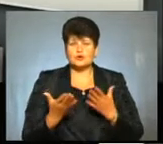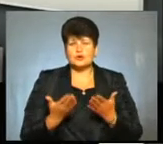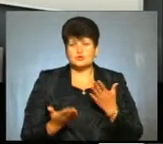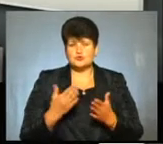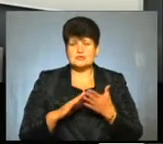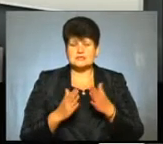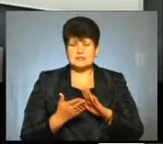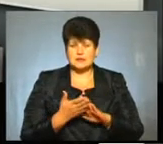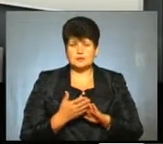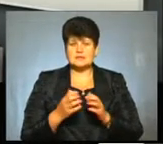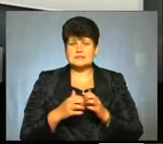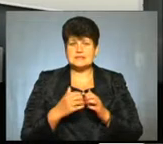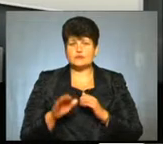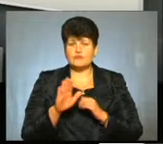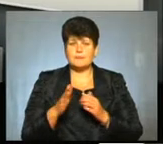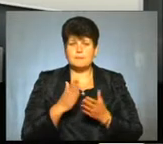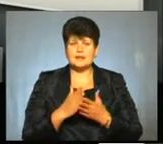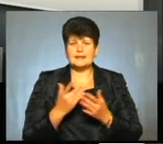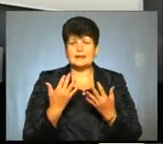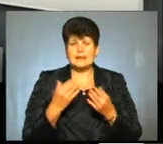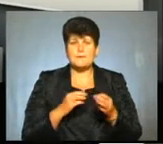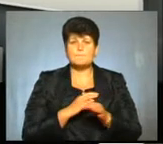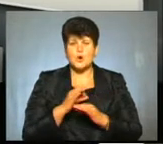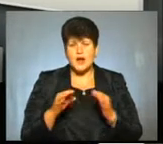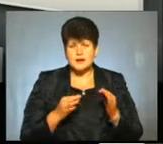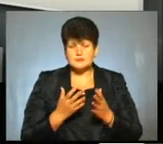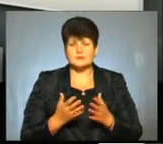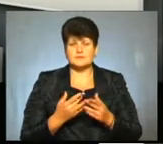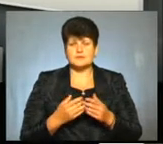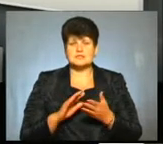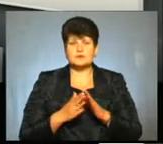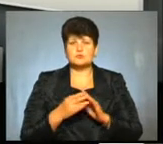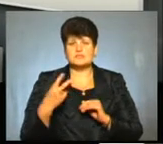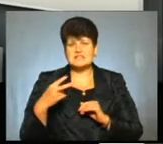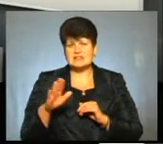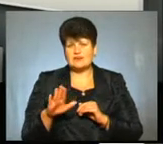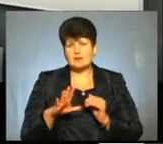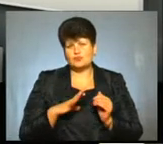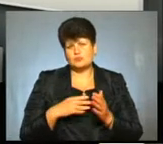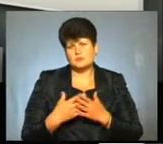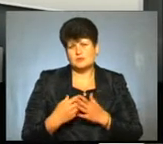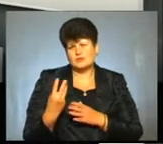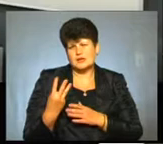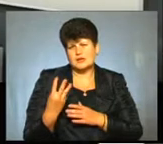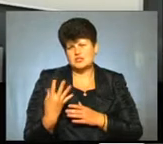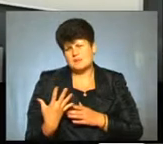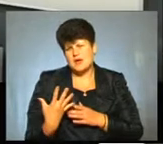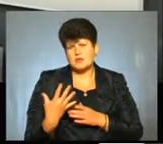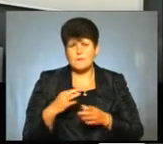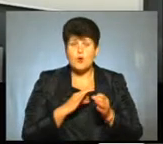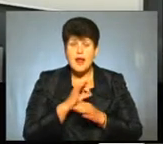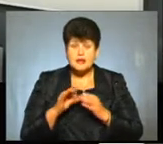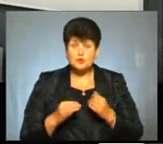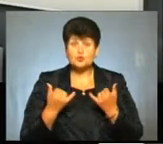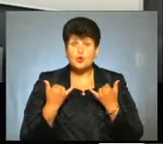ми ще станом на середину вересня мали кілька проєктів, всього лише навсього, тобто це не станом на 20 вересня, здається, якщо не помиляюсь, було чи 3 проєкти, чи